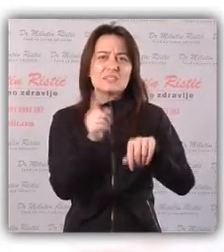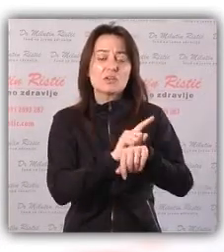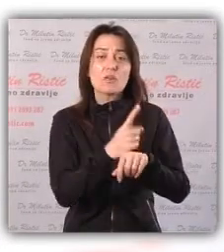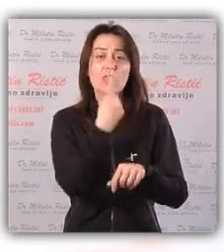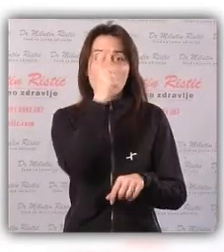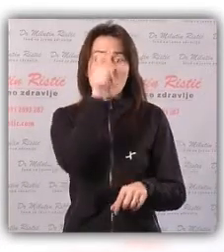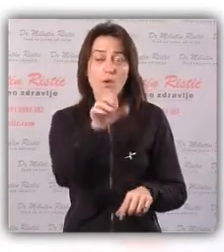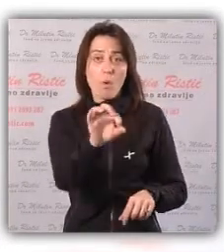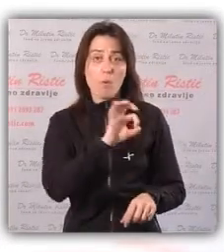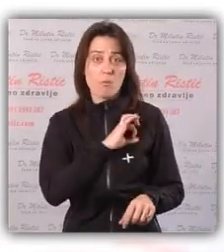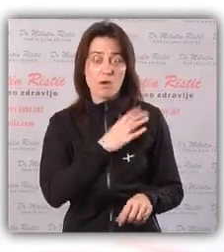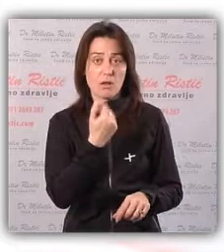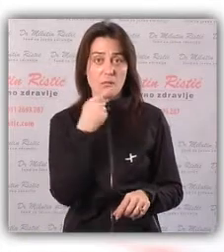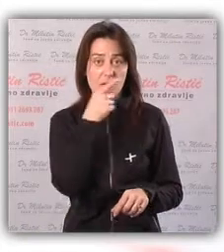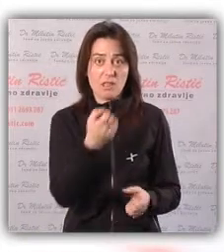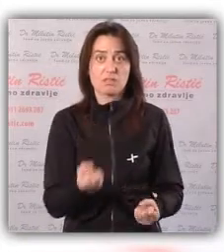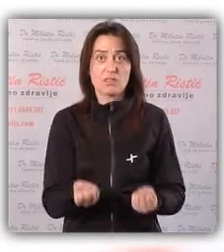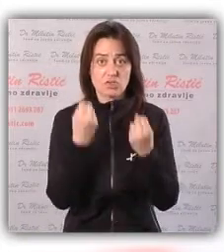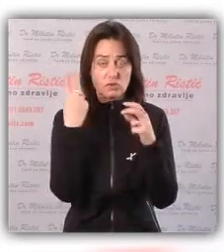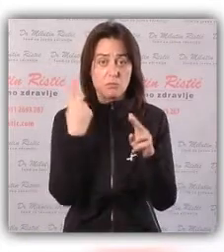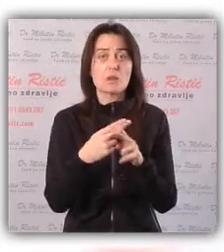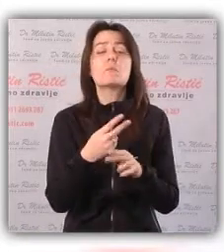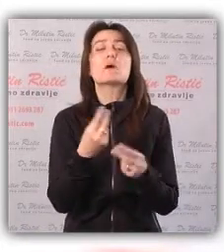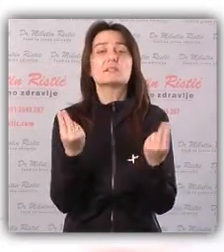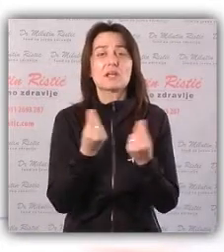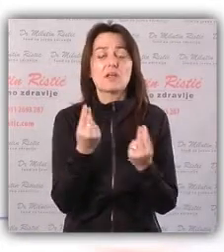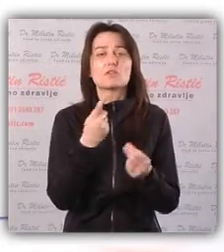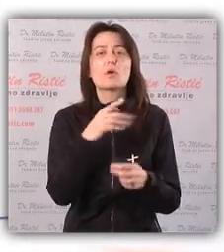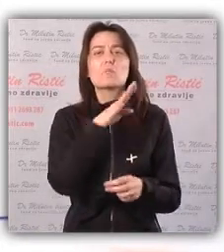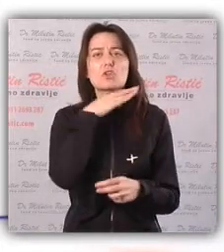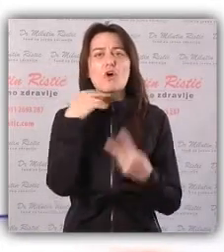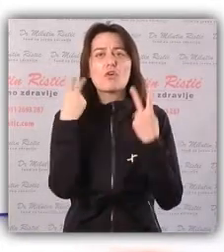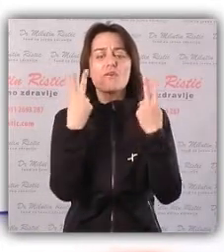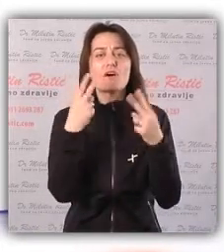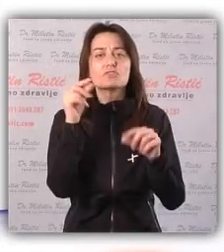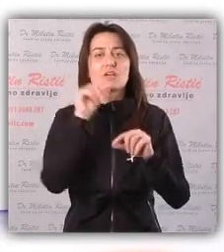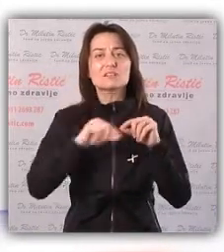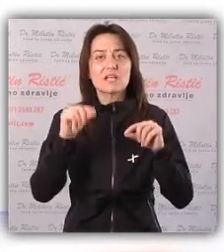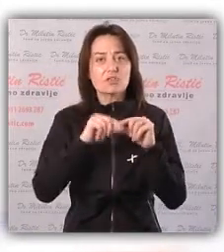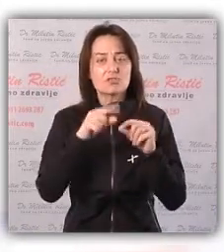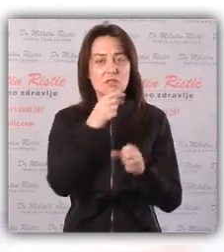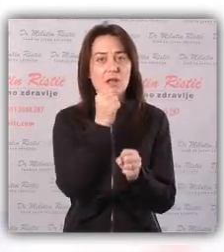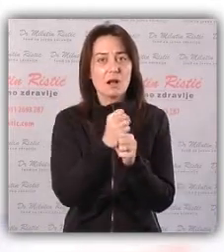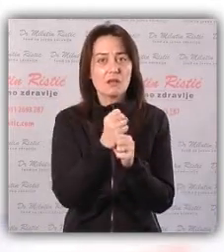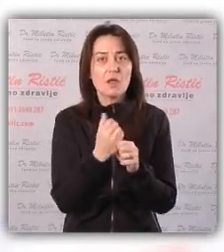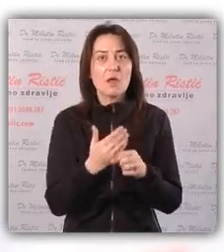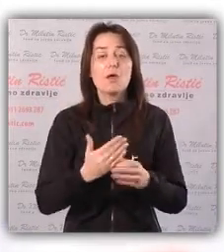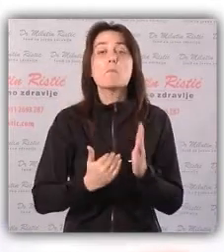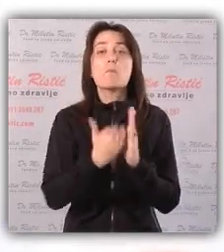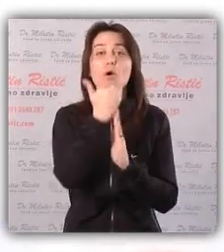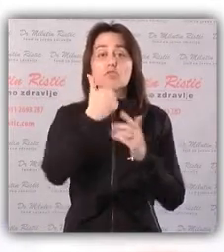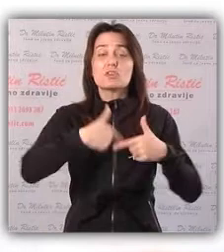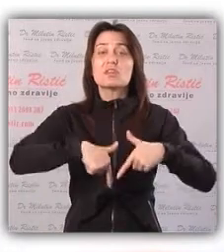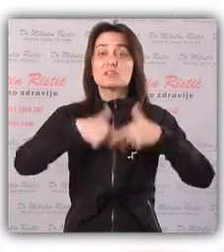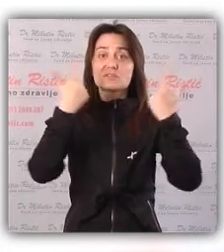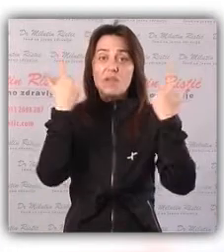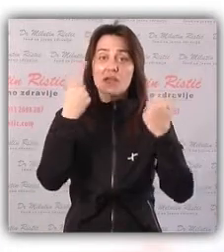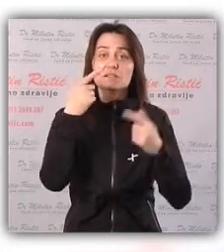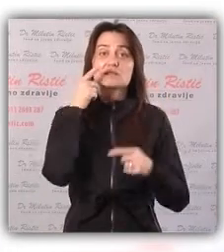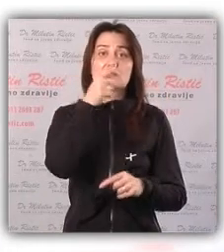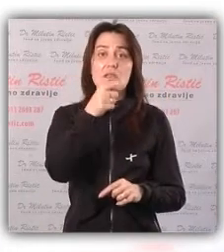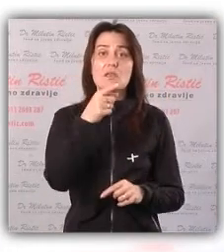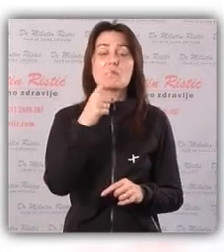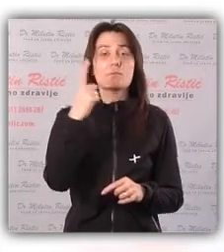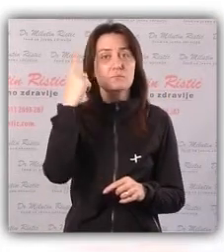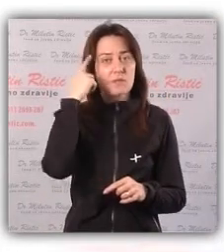da svakih 10 sekundi jedna osoba umre od posljedica ovog teškog oboljenja. Zbog toga je jako važno raditi na prevenciji, odnosno o podizanju svesti,